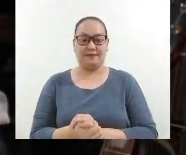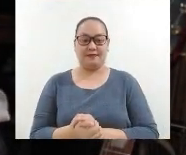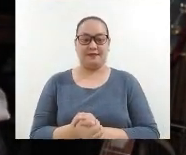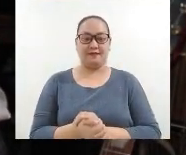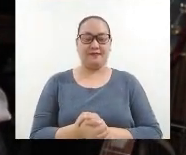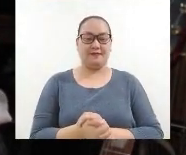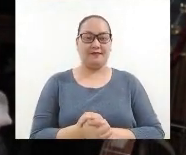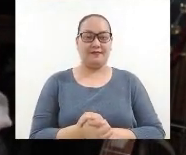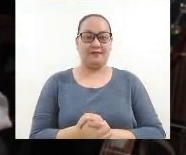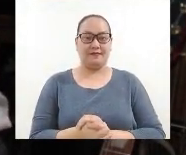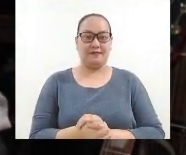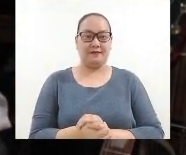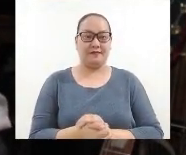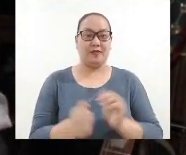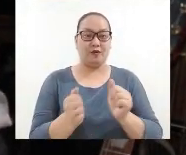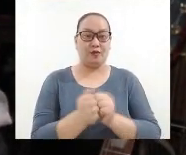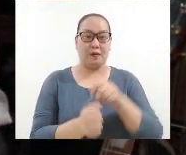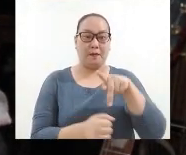With the piano,